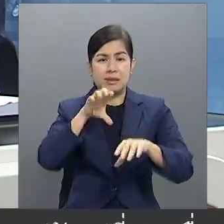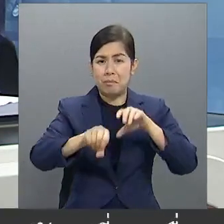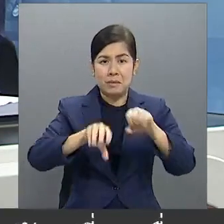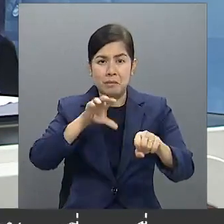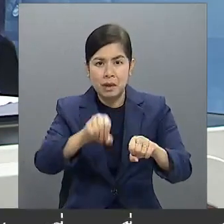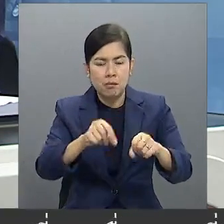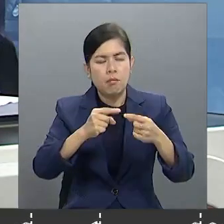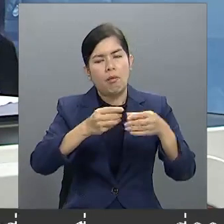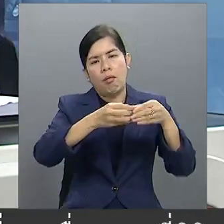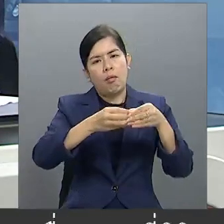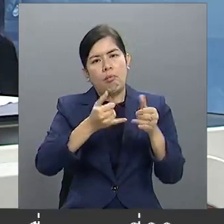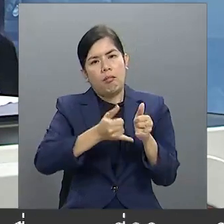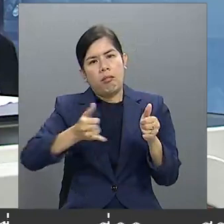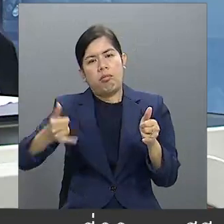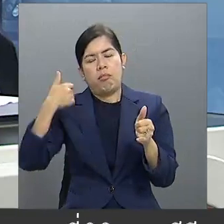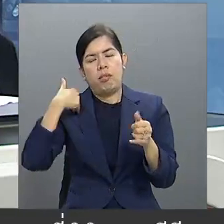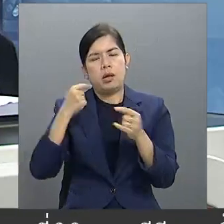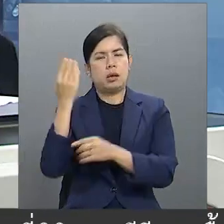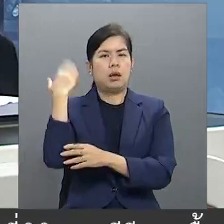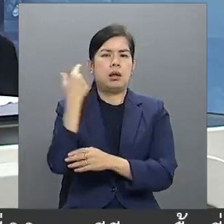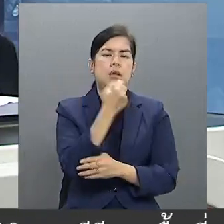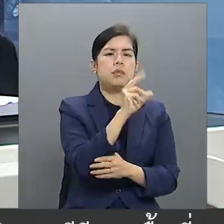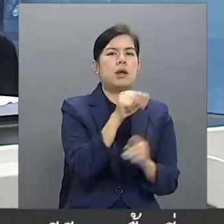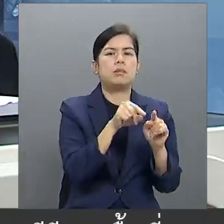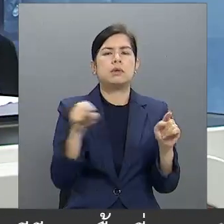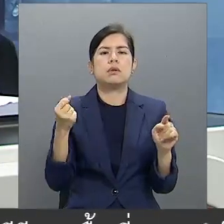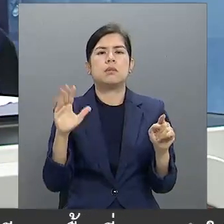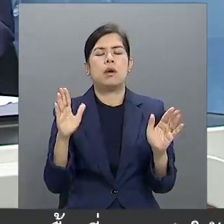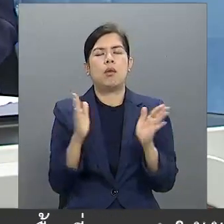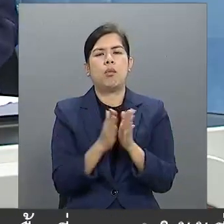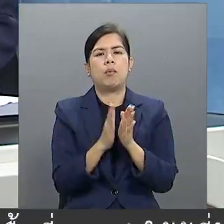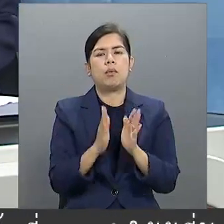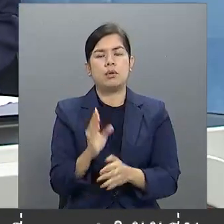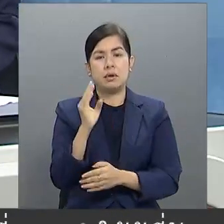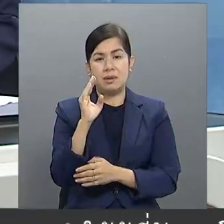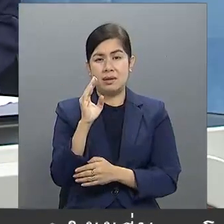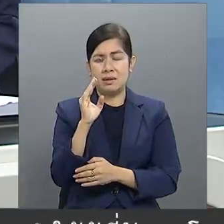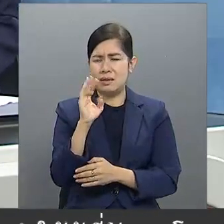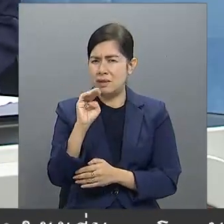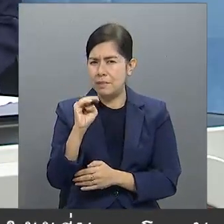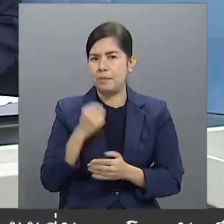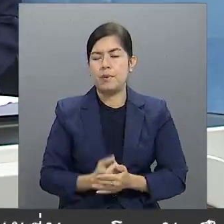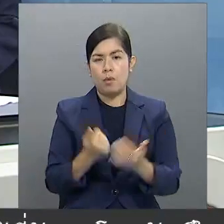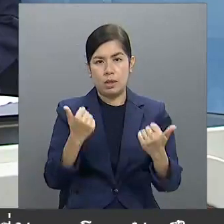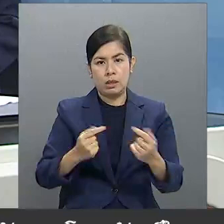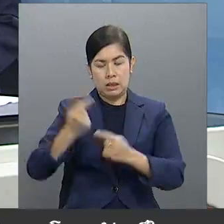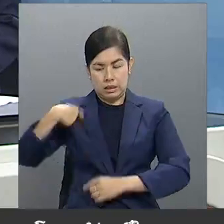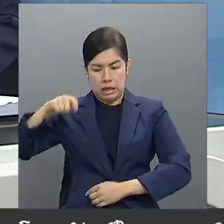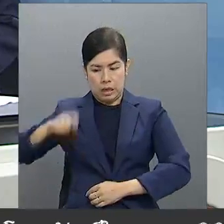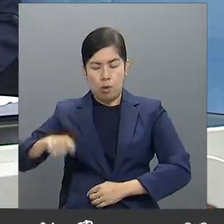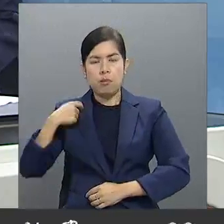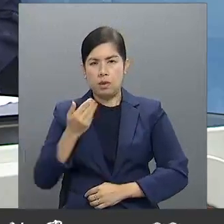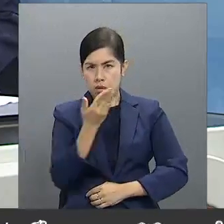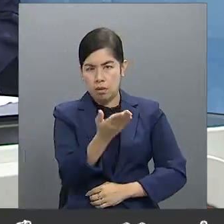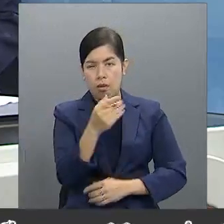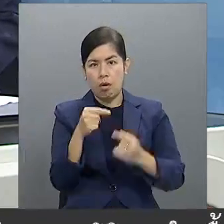คดีตั้งแต่วันที่ 13มาจนถึง 15เบื้องต้นกว่า 40คนแล้วนะคะวันนี้ทนายความก็จะพยายามขอยื่นประกันตัวผู้ที่ถูกฝากขัง